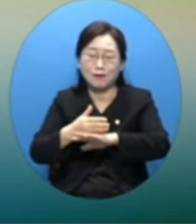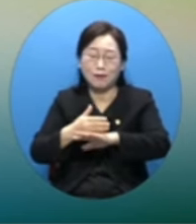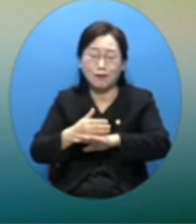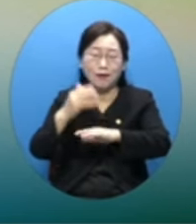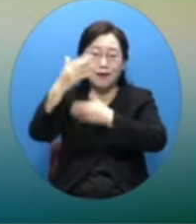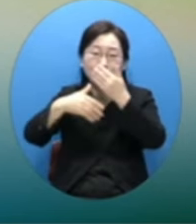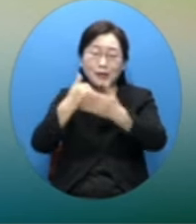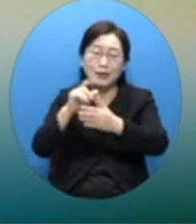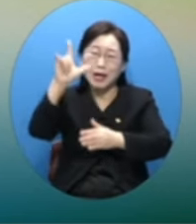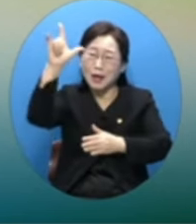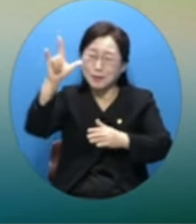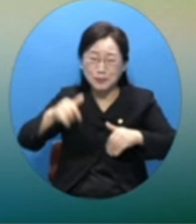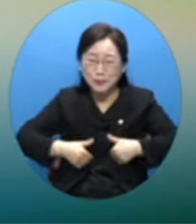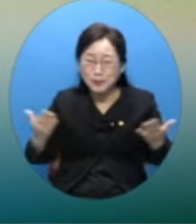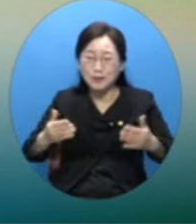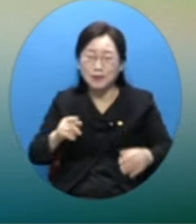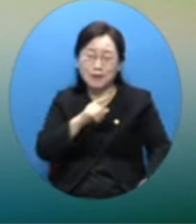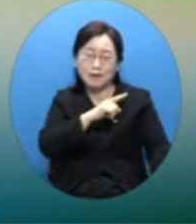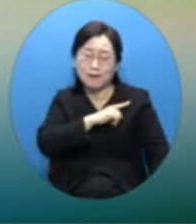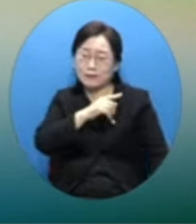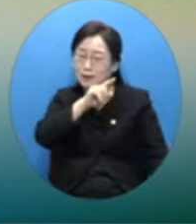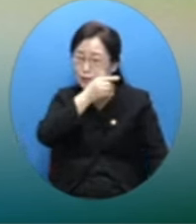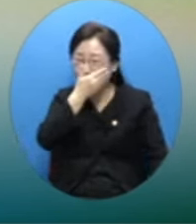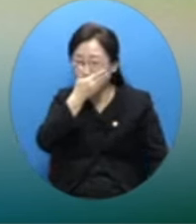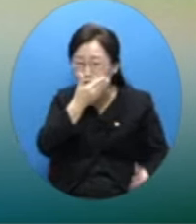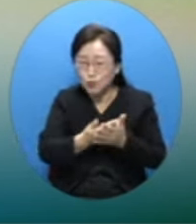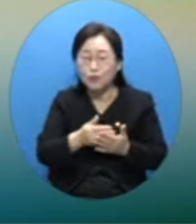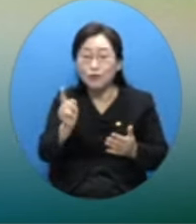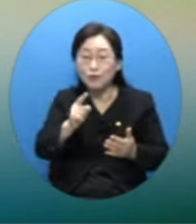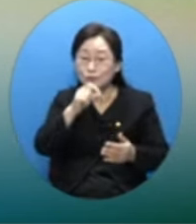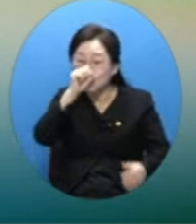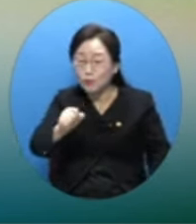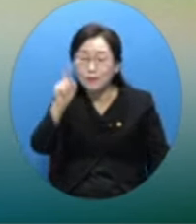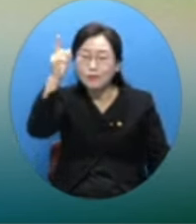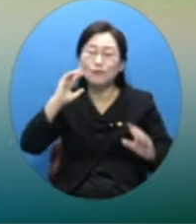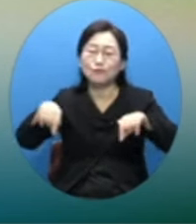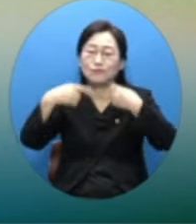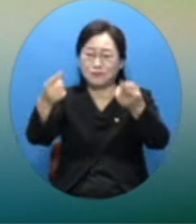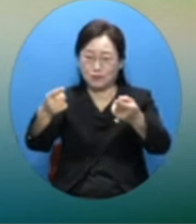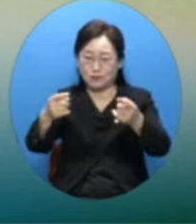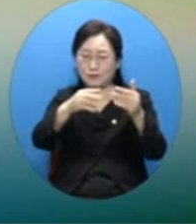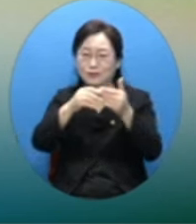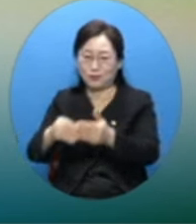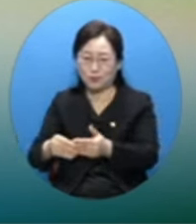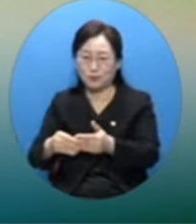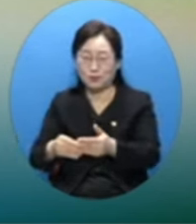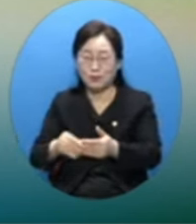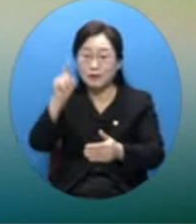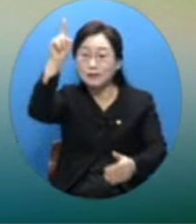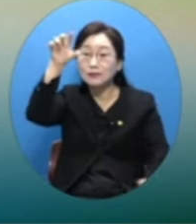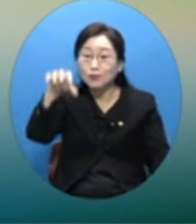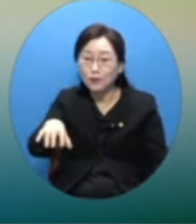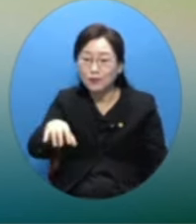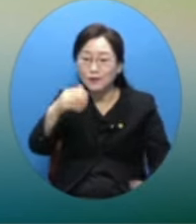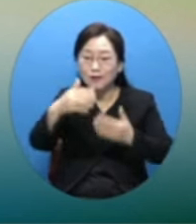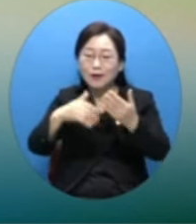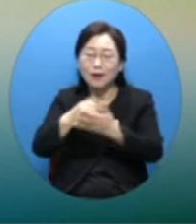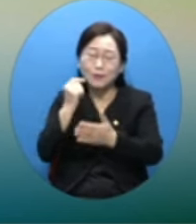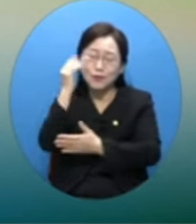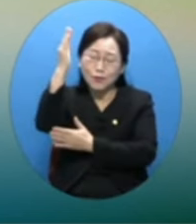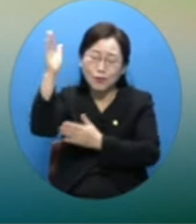하나님이 햇빛도 필요 없는 가장 좋은 천국으로 인도하신다. 거기에는 하나님의 영광의 빛이 밤낮으로